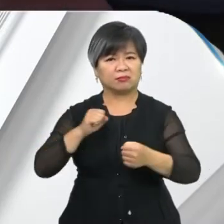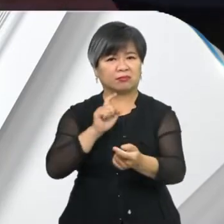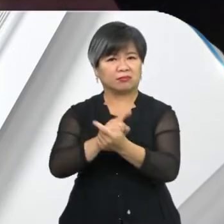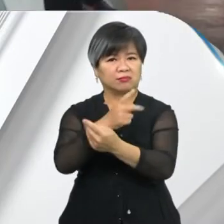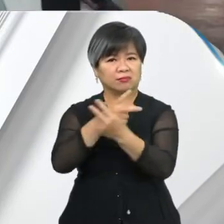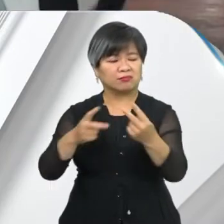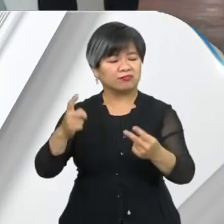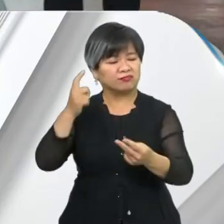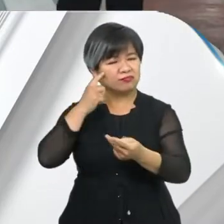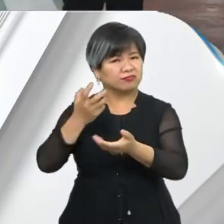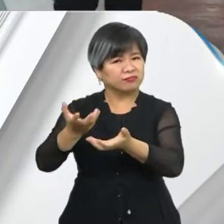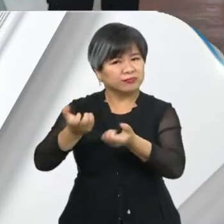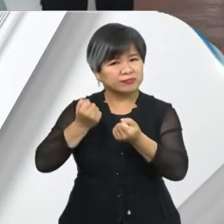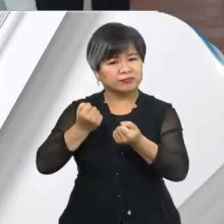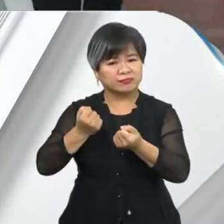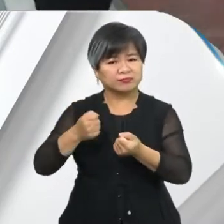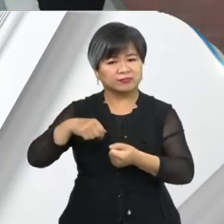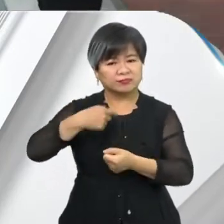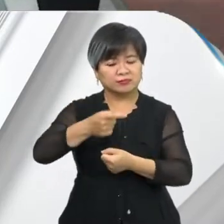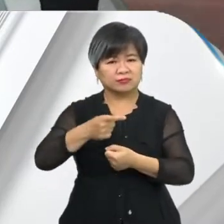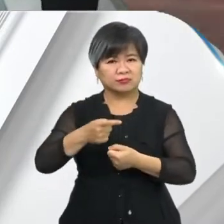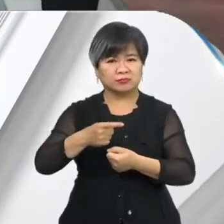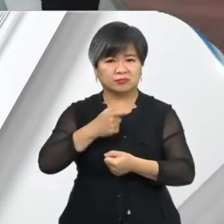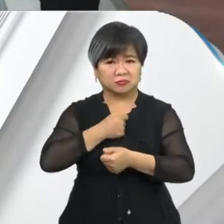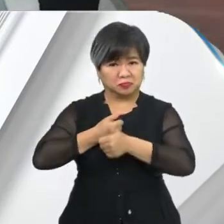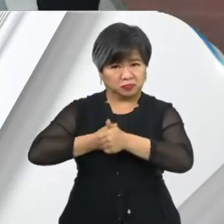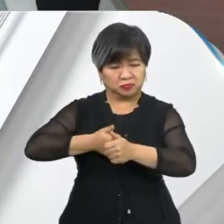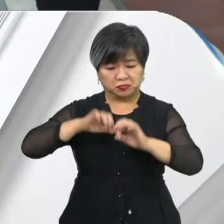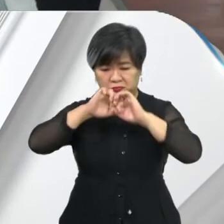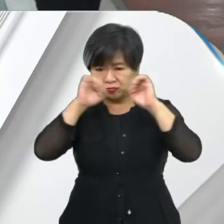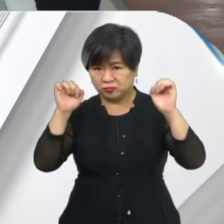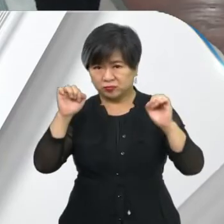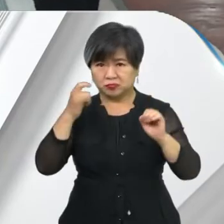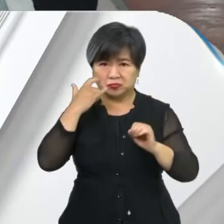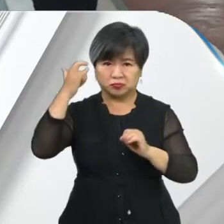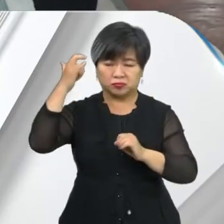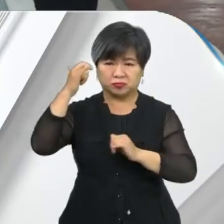认同感，进一步深造。还有了解祖先的